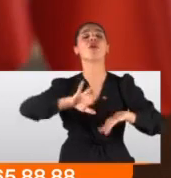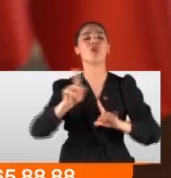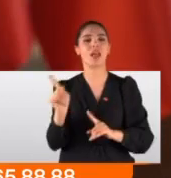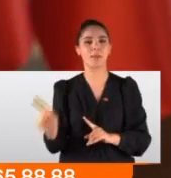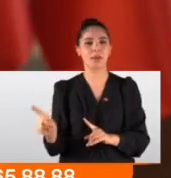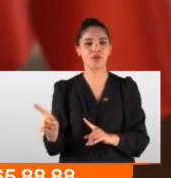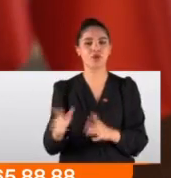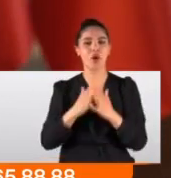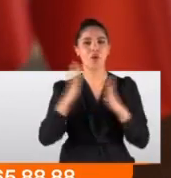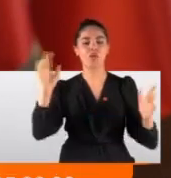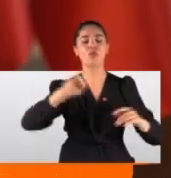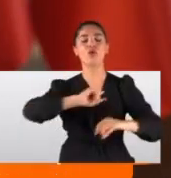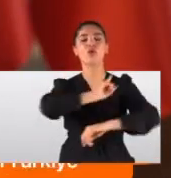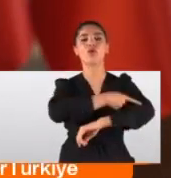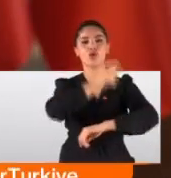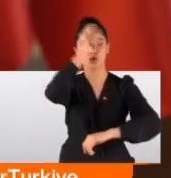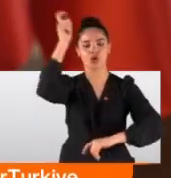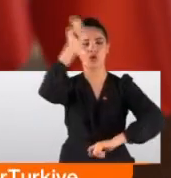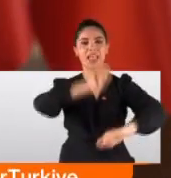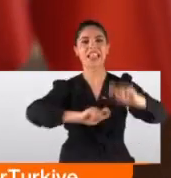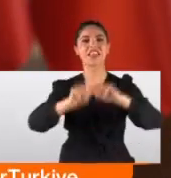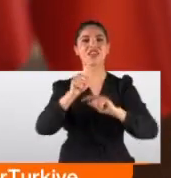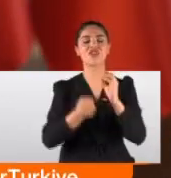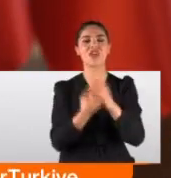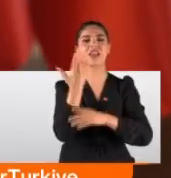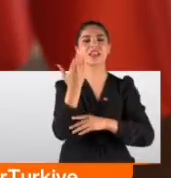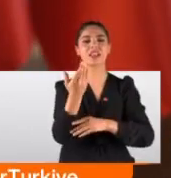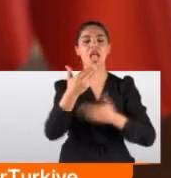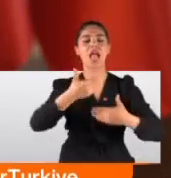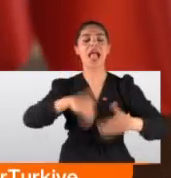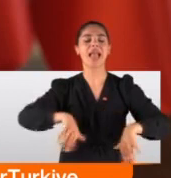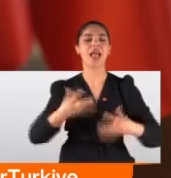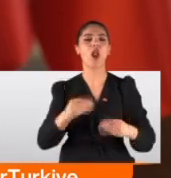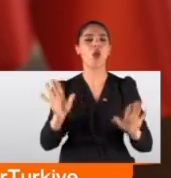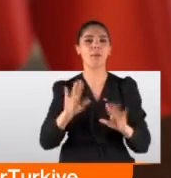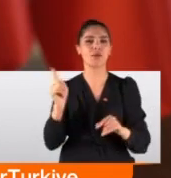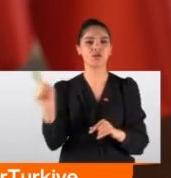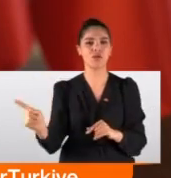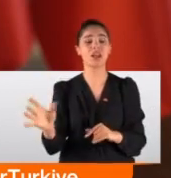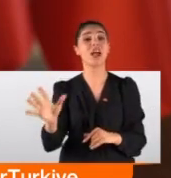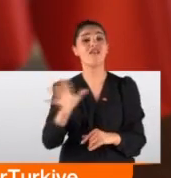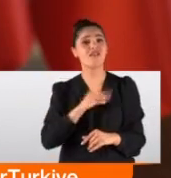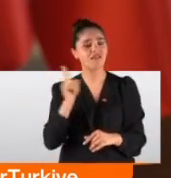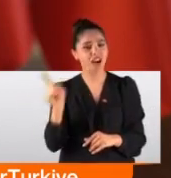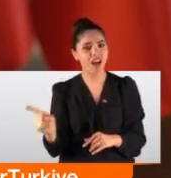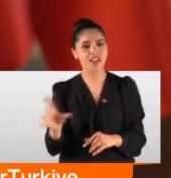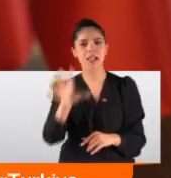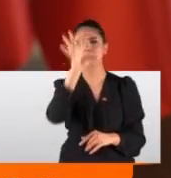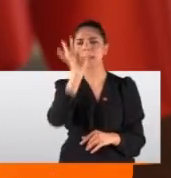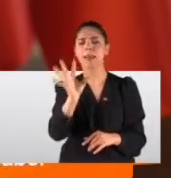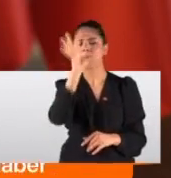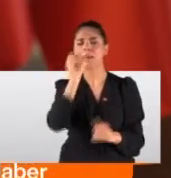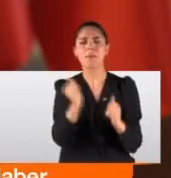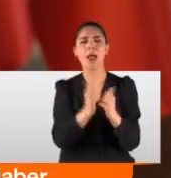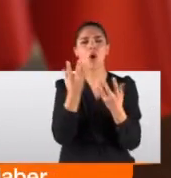başaramayacak. Büyük ve güçlü Türkiye'nin inşasına engel olamayacaklar. Varsın kim kiminle